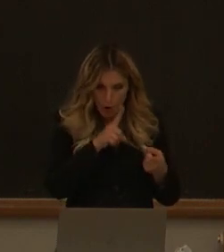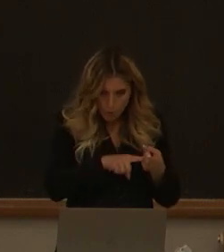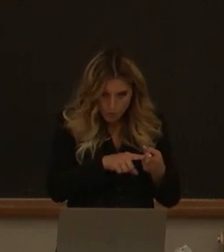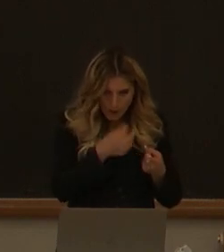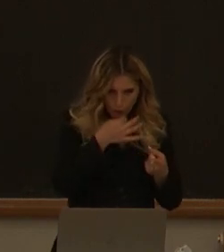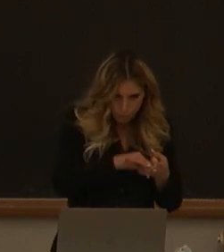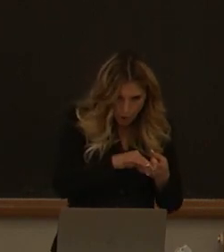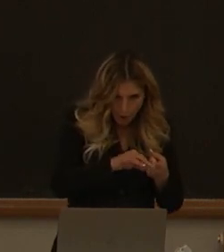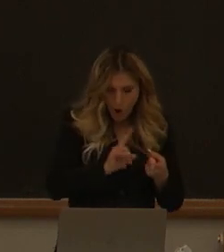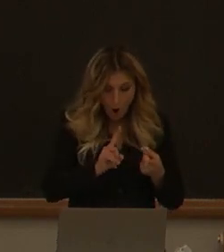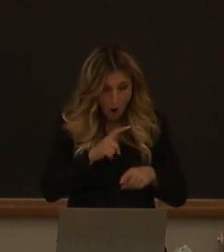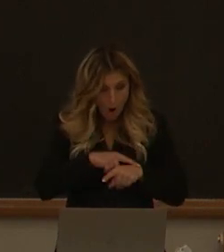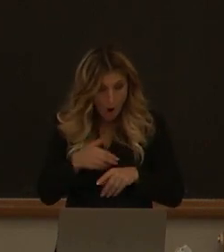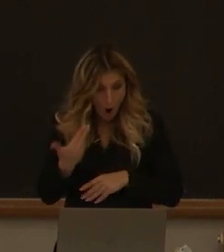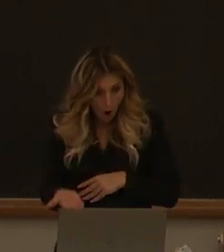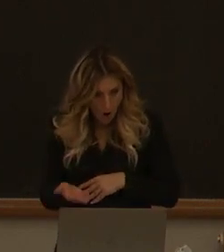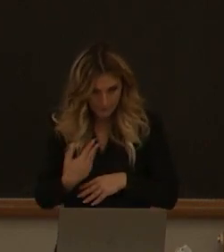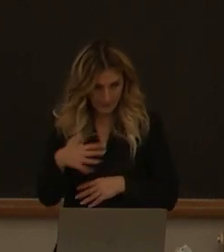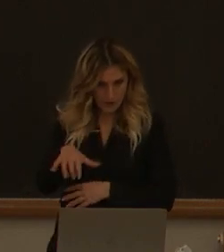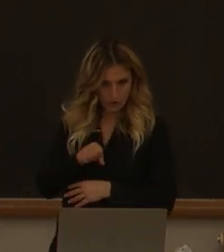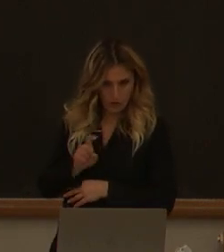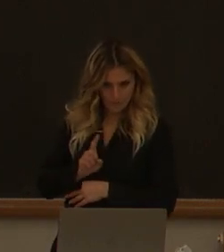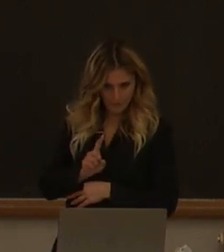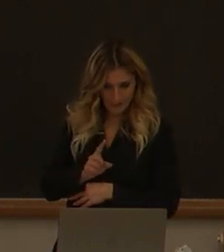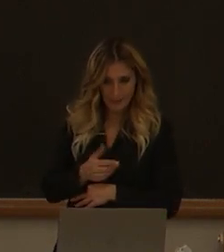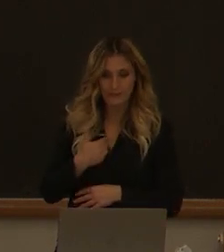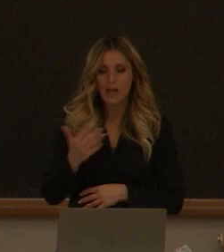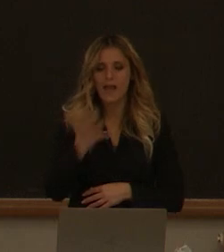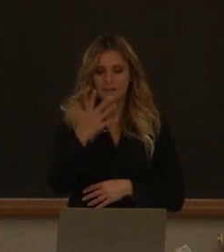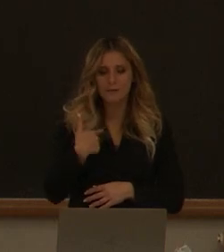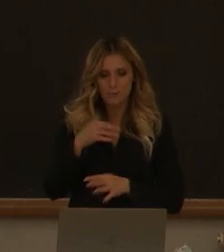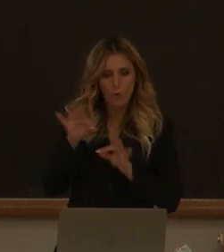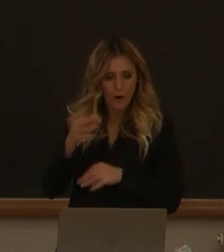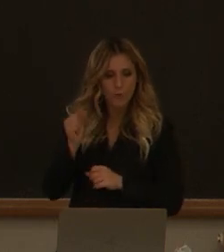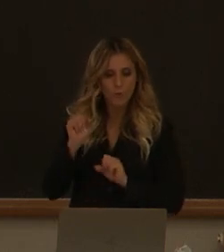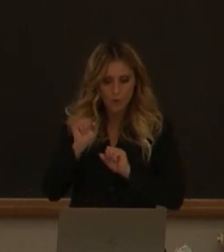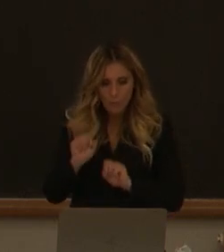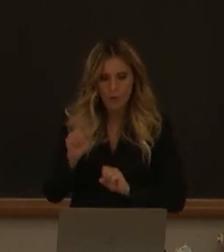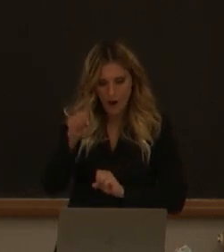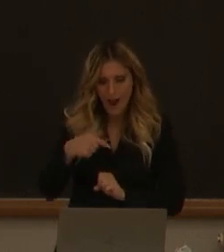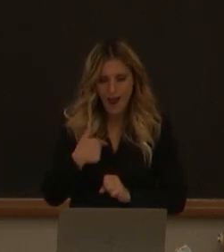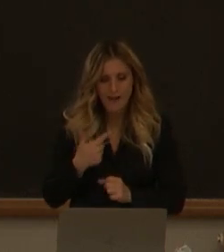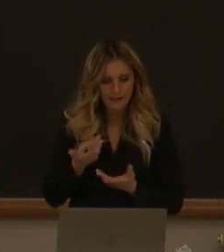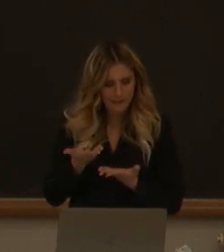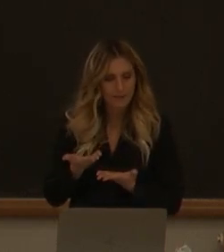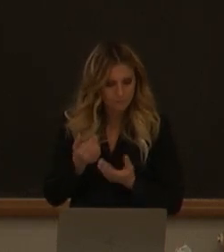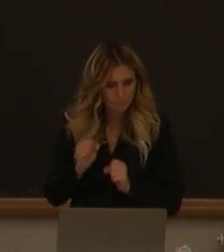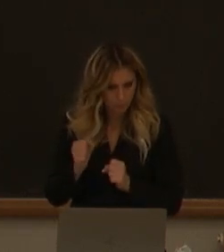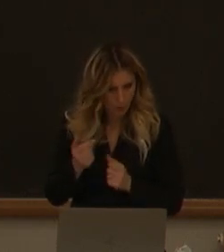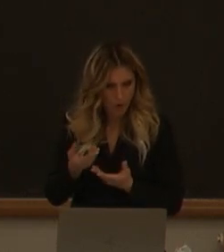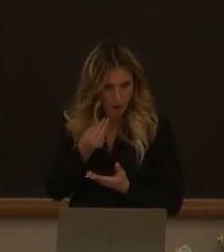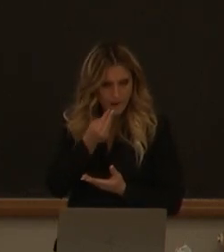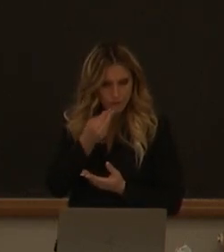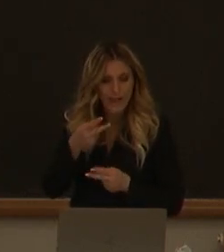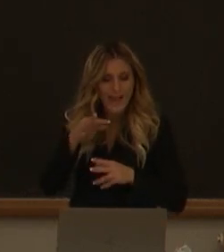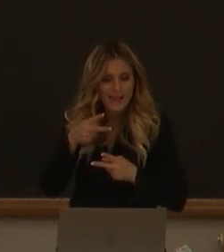realtà noi potremmo consumare l'alimento anche dopo la data di scadenza, e quindi attraverso azioni di